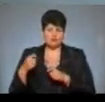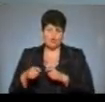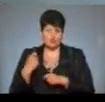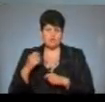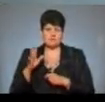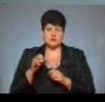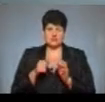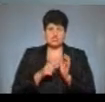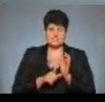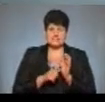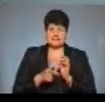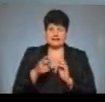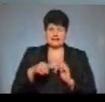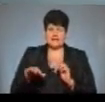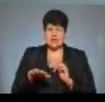560 гектарів